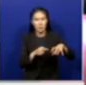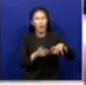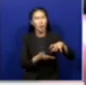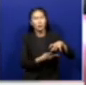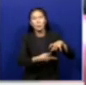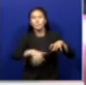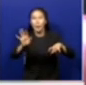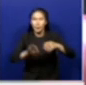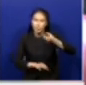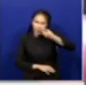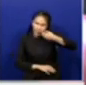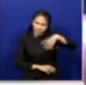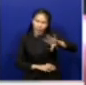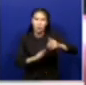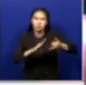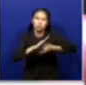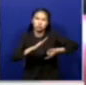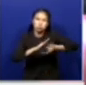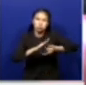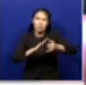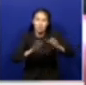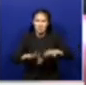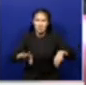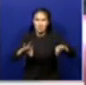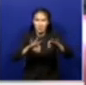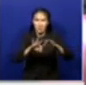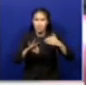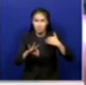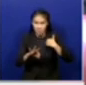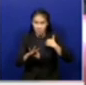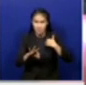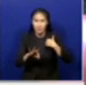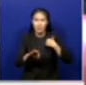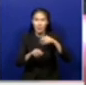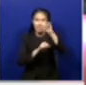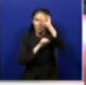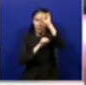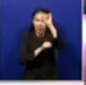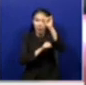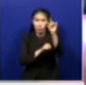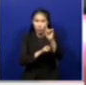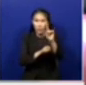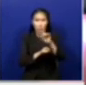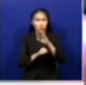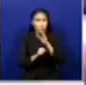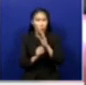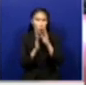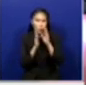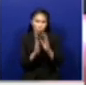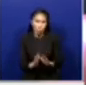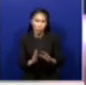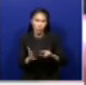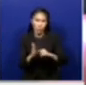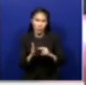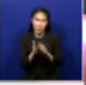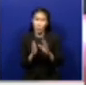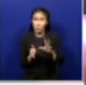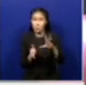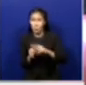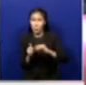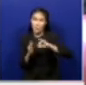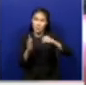านนั่นก็เป็นอีกสาเหตุหนึ่งหลังจากนั้นก็เริ่มมีการประกาศถึงผู้ติดเชื้อในแต่ละพื้นที่นอกจ